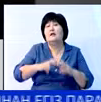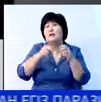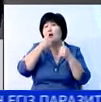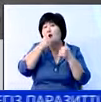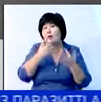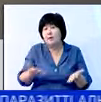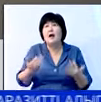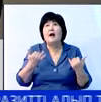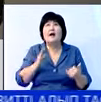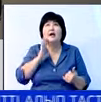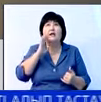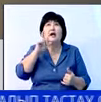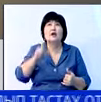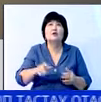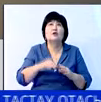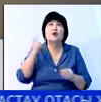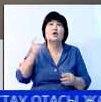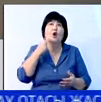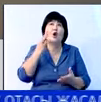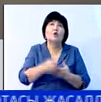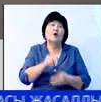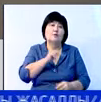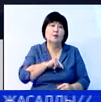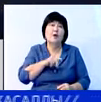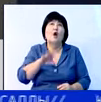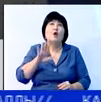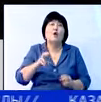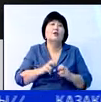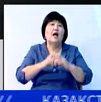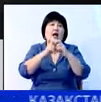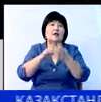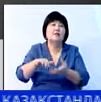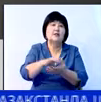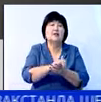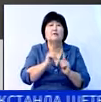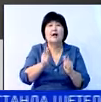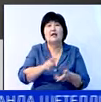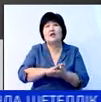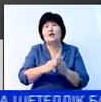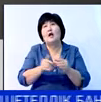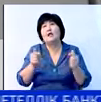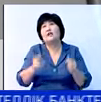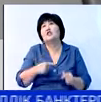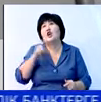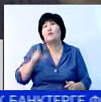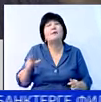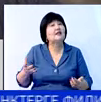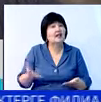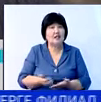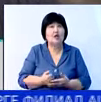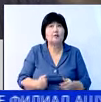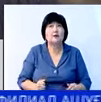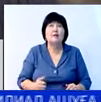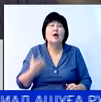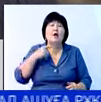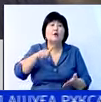алмады. Қазір таңда тұрғын үй шаруашылығына жауапты мекеме Орда лифт серіктестігімен келісім жүргізіп, тиісті мамандарды тапты. Қызылорда